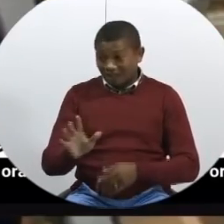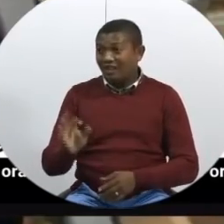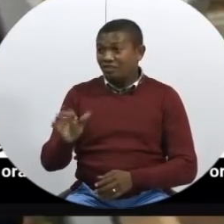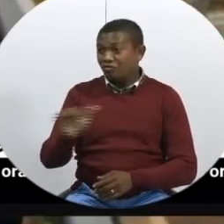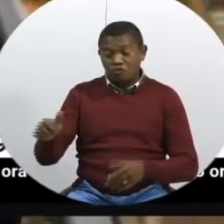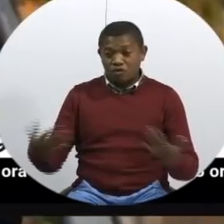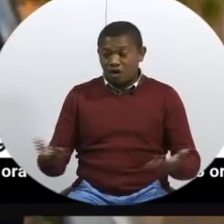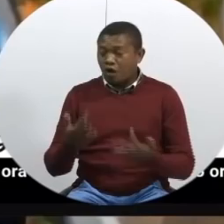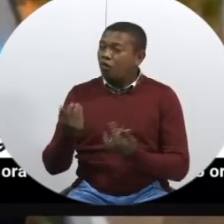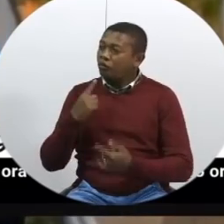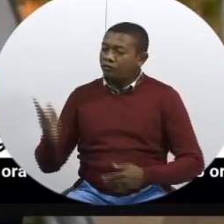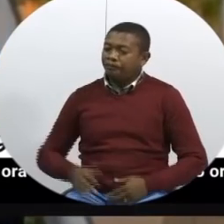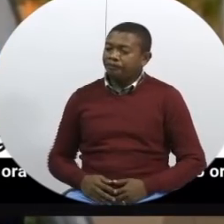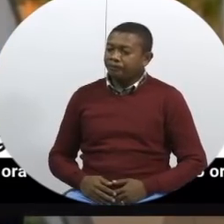Ya,